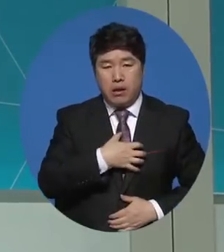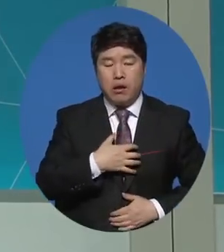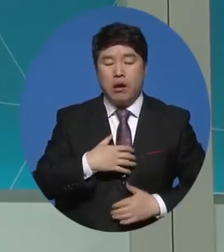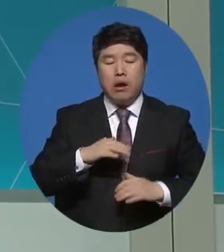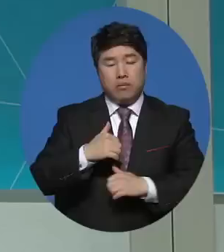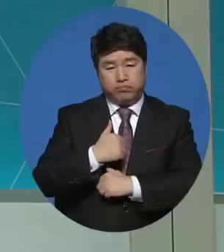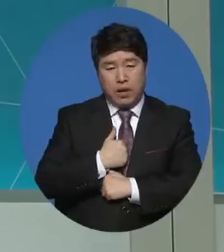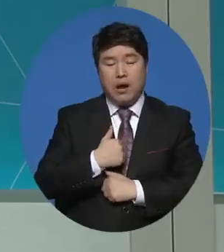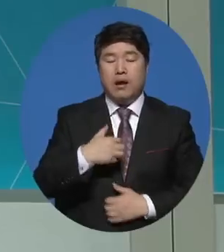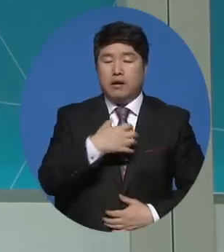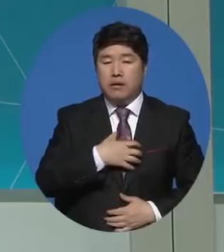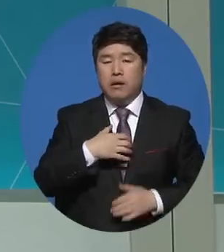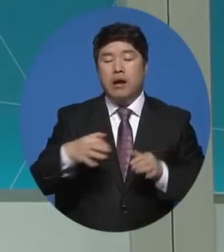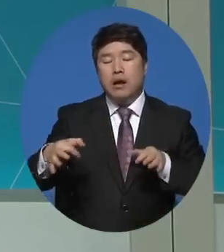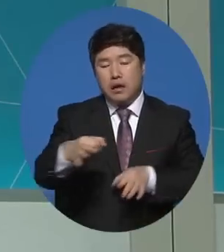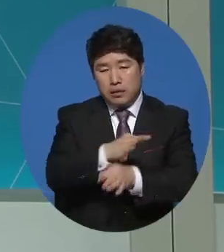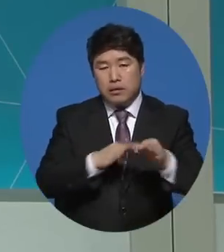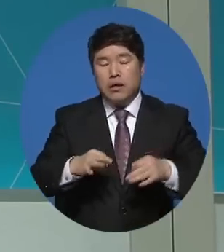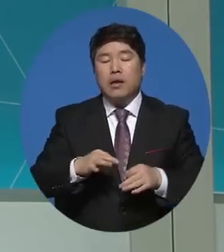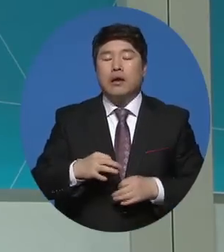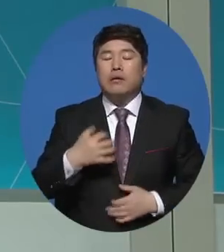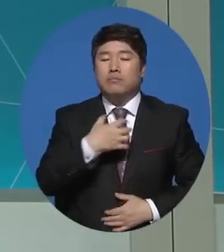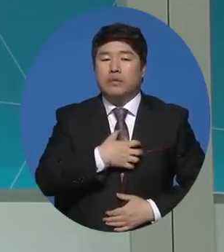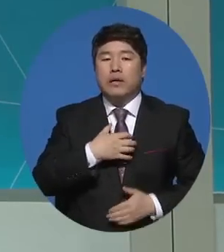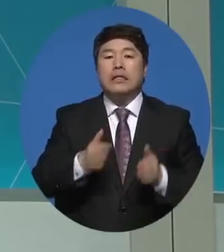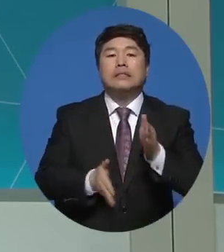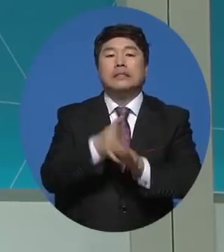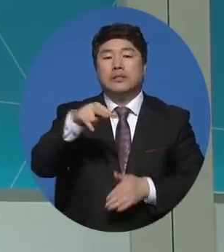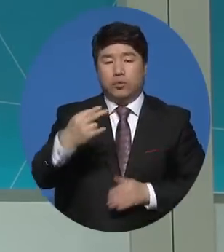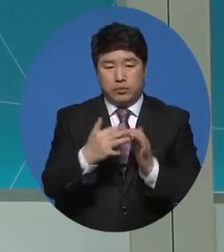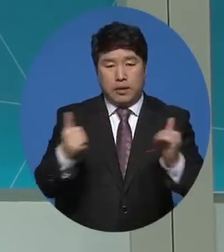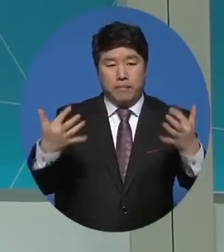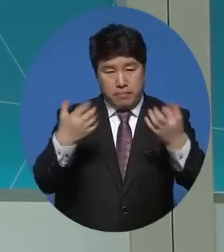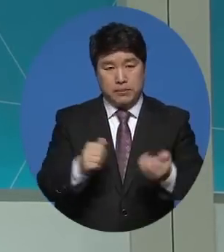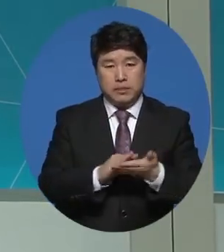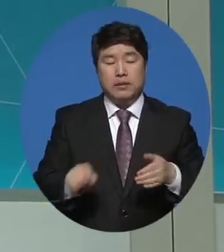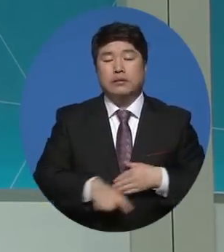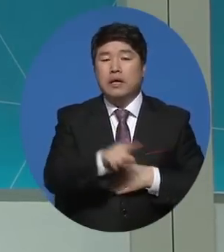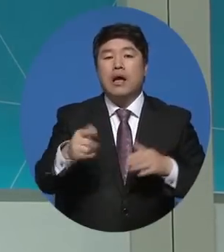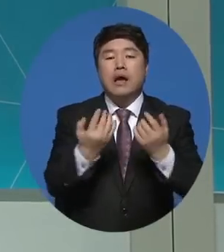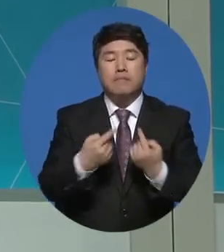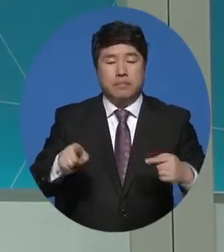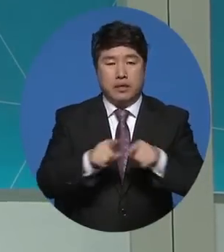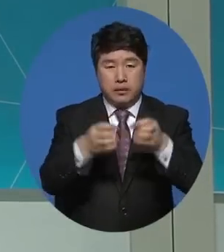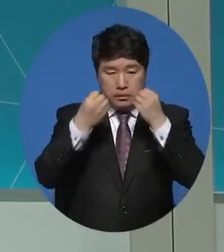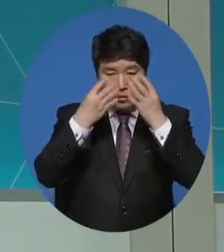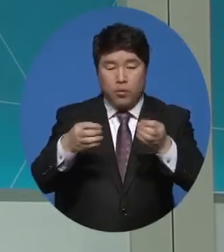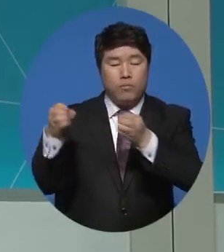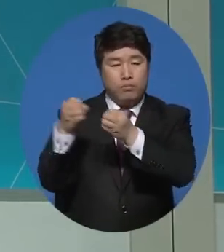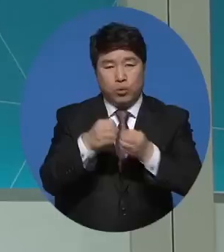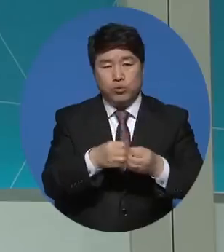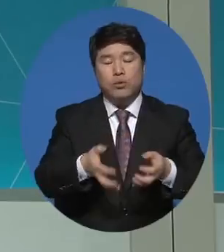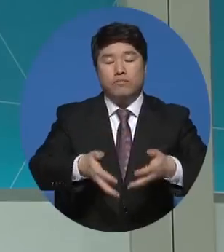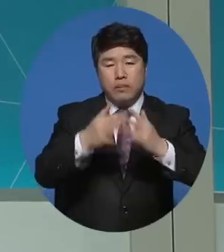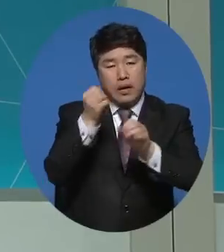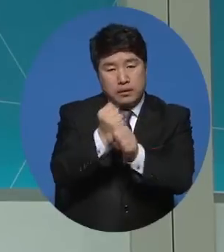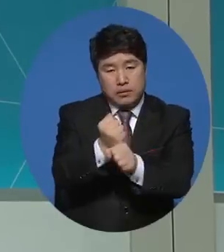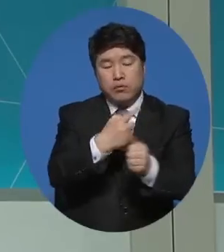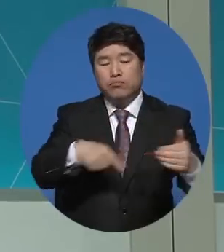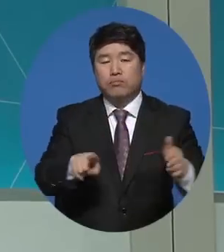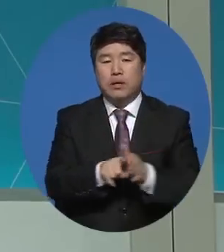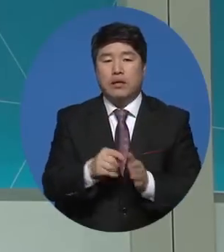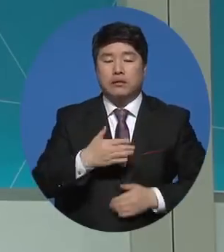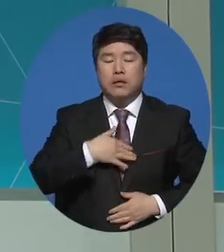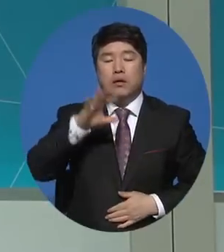경제를 걱정하는 시도민들의 그분들과 함께 새로운 보수의 건설을 위해서 저 유승민이